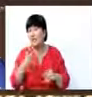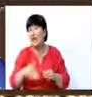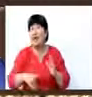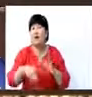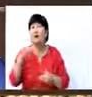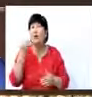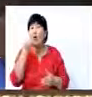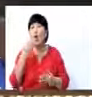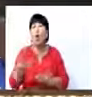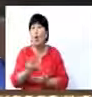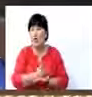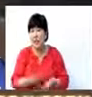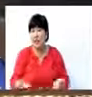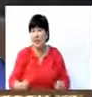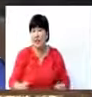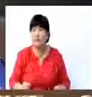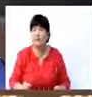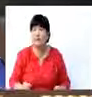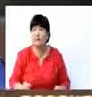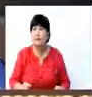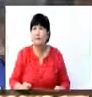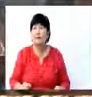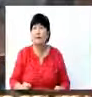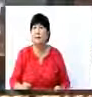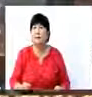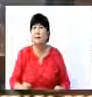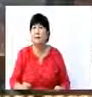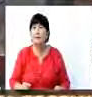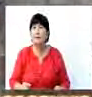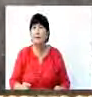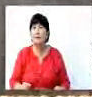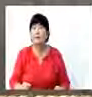высокоурожайные. Айгуля Ханова, Асхар Тажиев, Досхан Сатпай, телеканал «Казахстан Кызылорда».